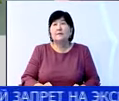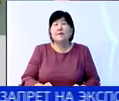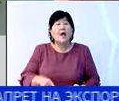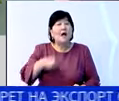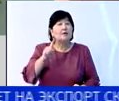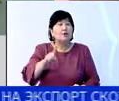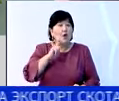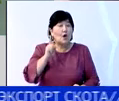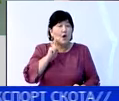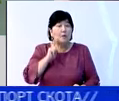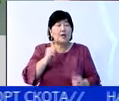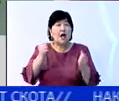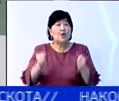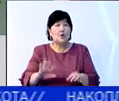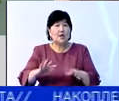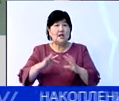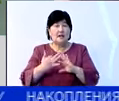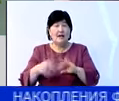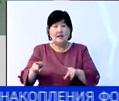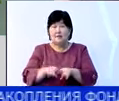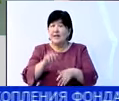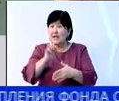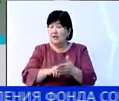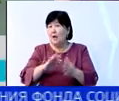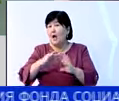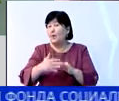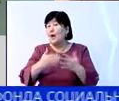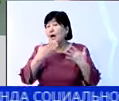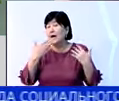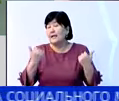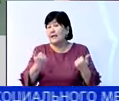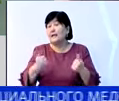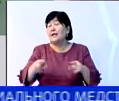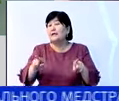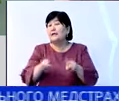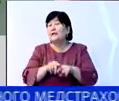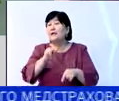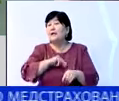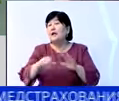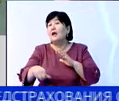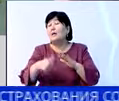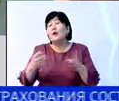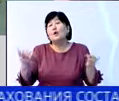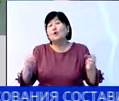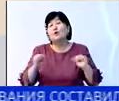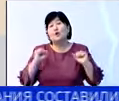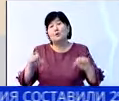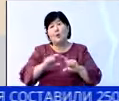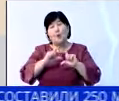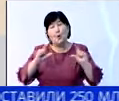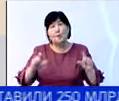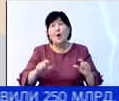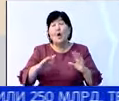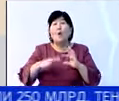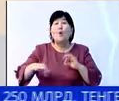Говорим, что молодежь не удержать на селе. Тому есть причина. В ауле нет центра для молодежи. Безработица. Нужен спорткомплекс. В